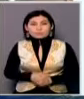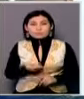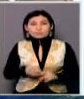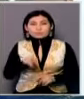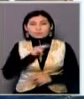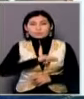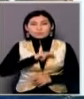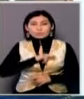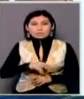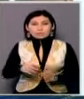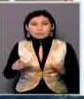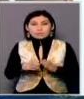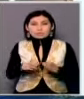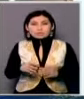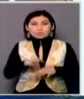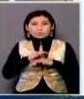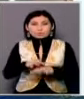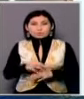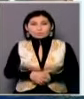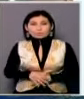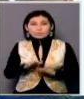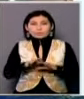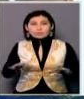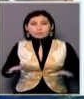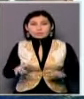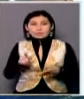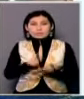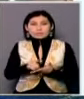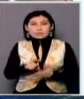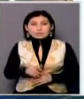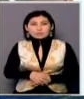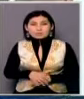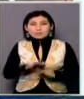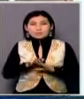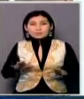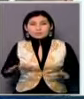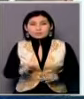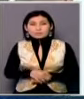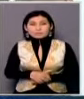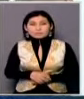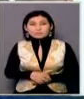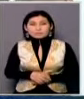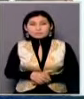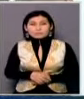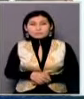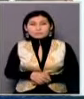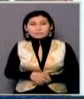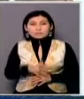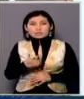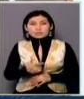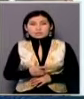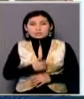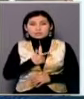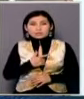шараны өткізу, балдарға деген мақсат, балдардың осы шеберлікке